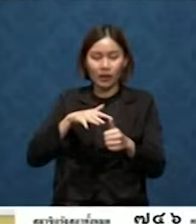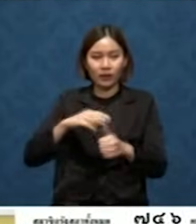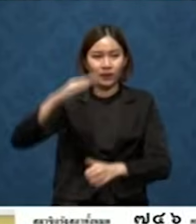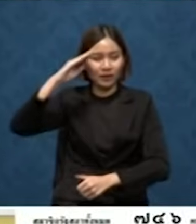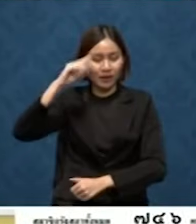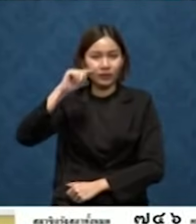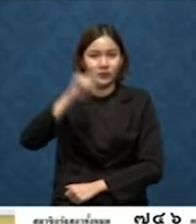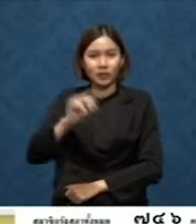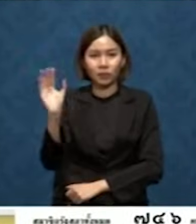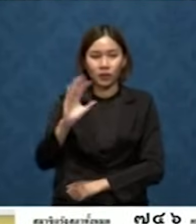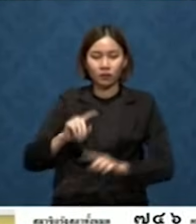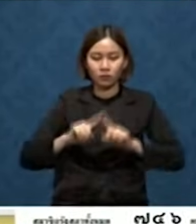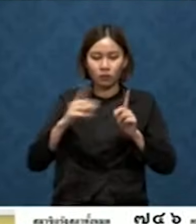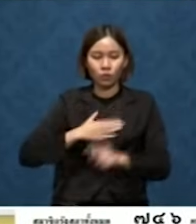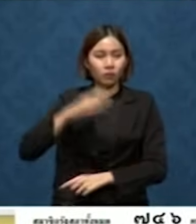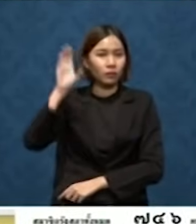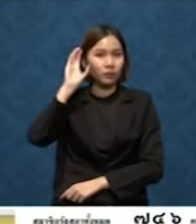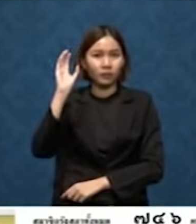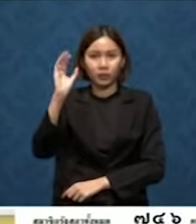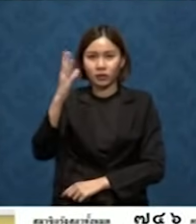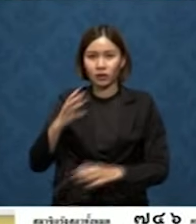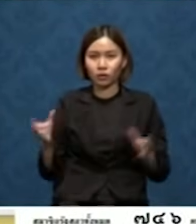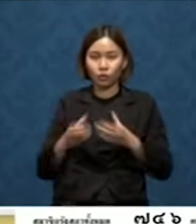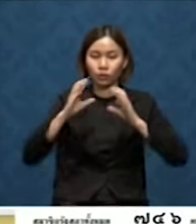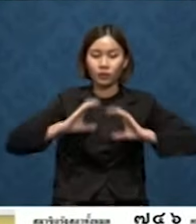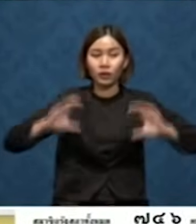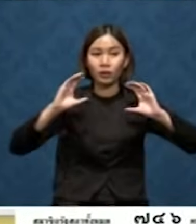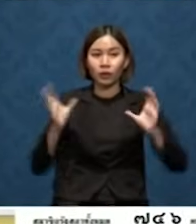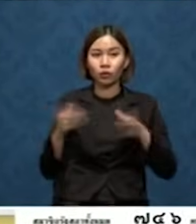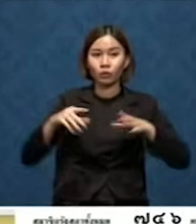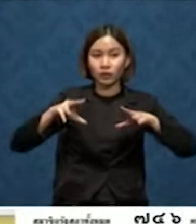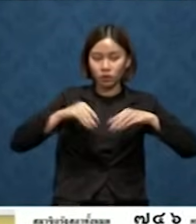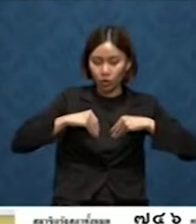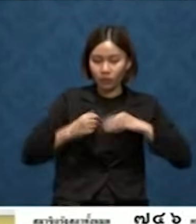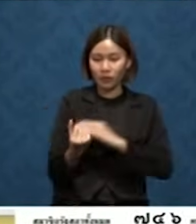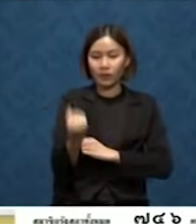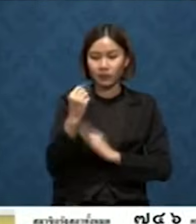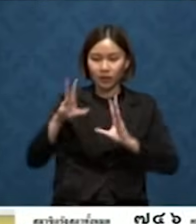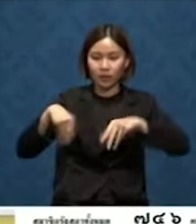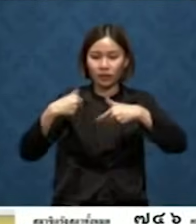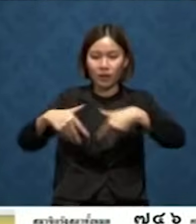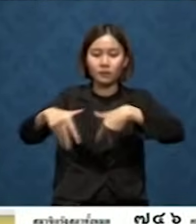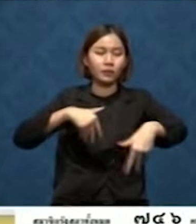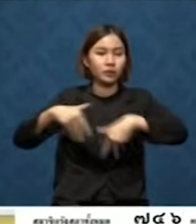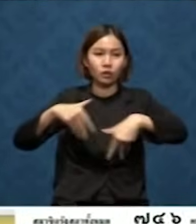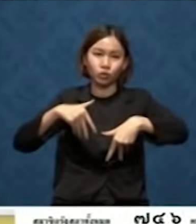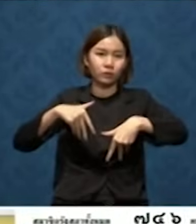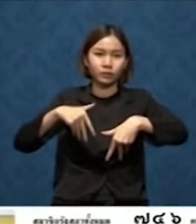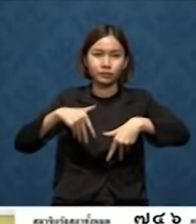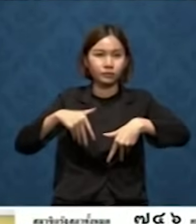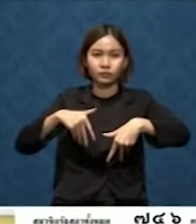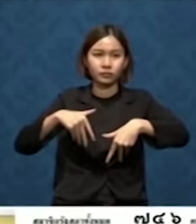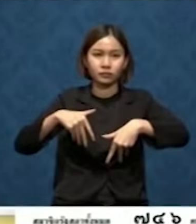แต่ผมไม่เชื่อครับว่ารัฐบาลชุดใหม่นี้จะยอมให้อำนาจสูงสุดเป็นของพี่น้องประชาชน